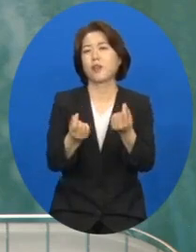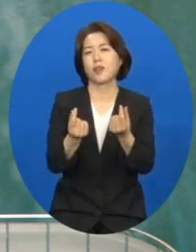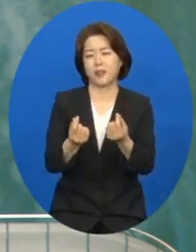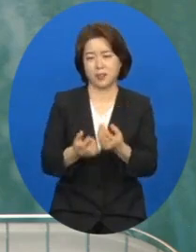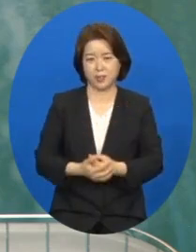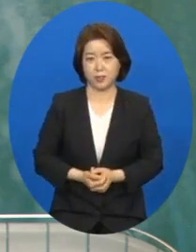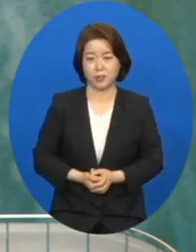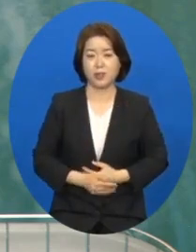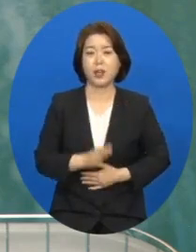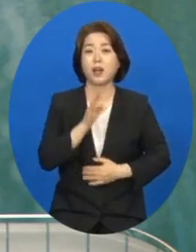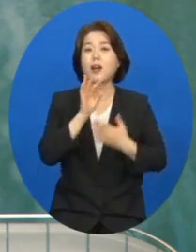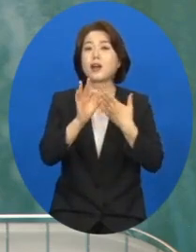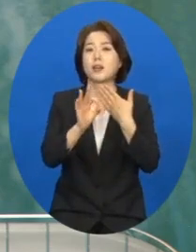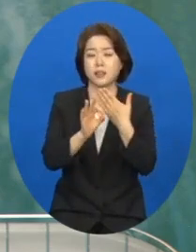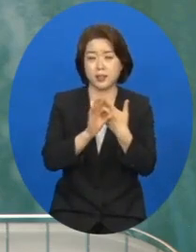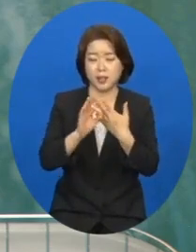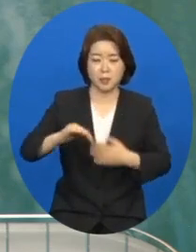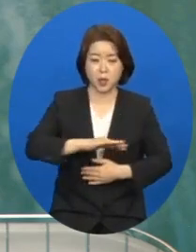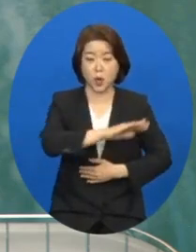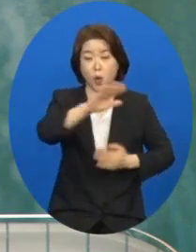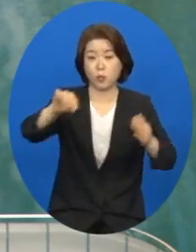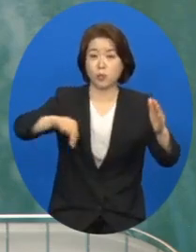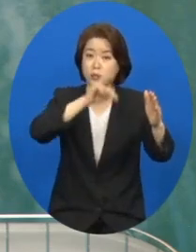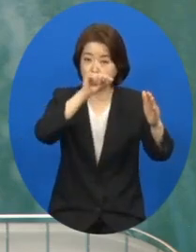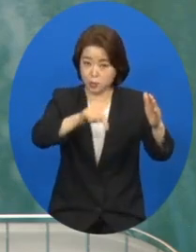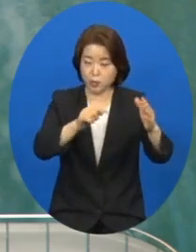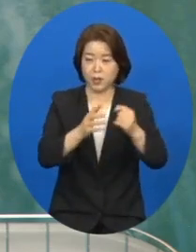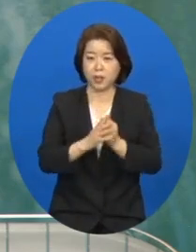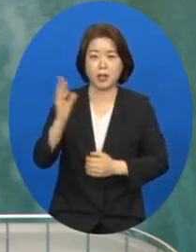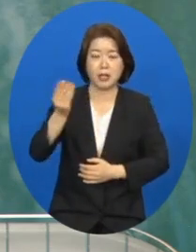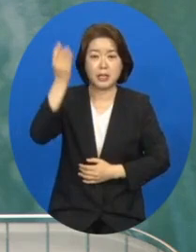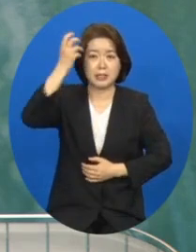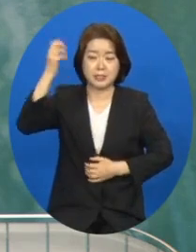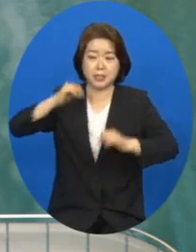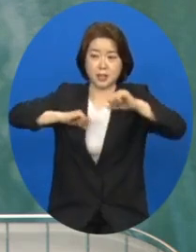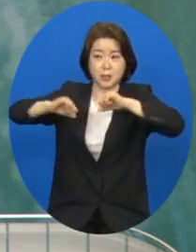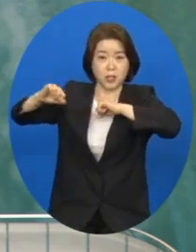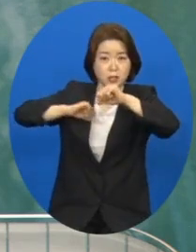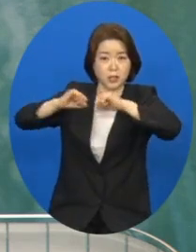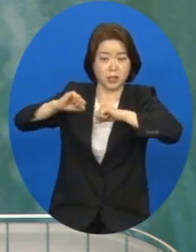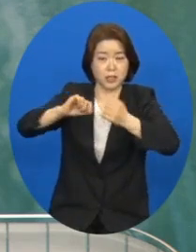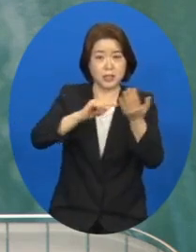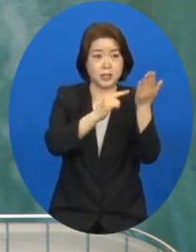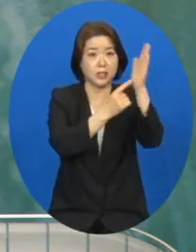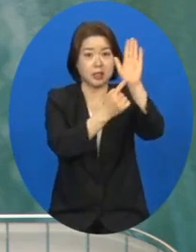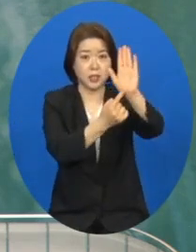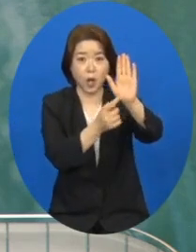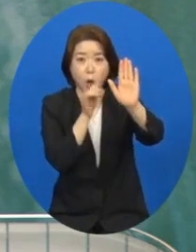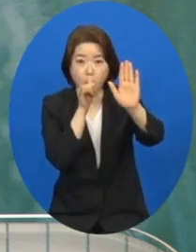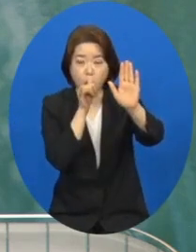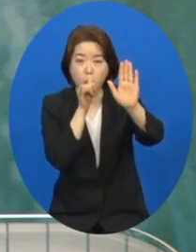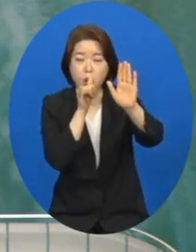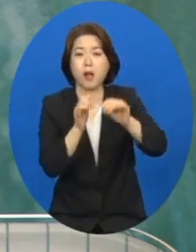아니, 그렇다면 우리 가운데 성령께서 역사하시는 징조가 나타난다면